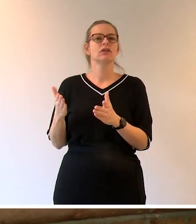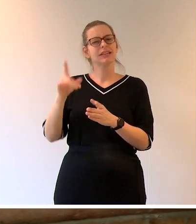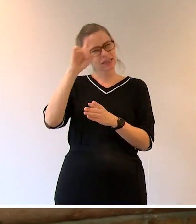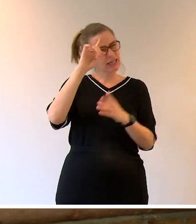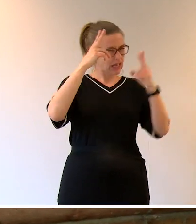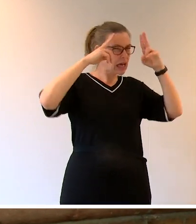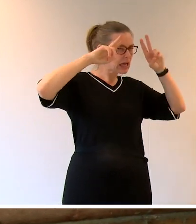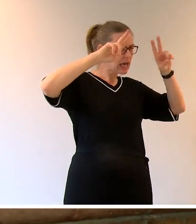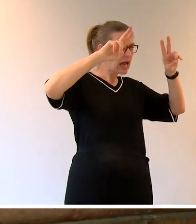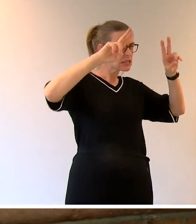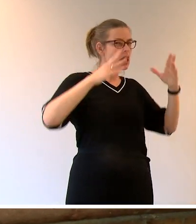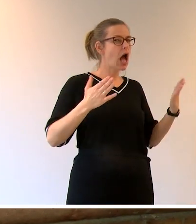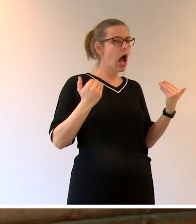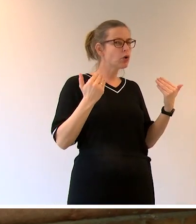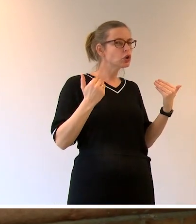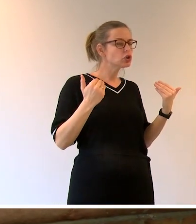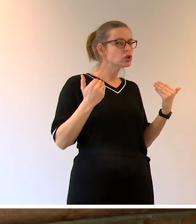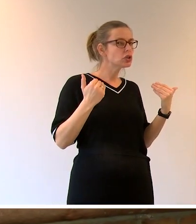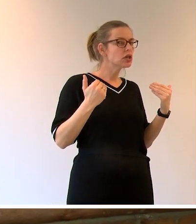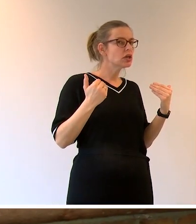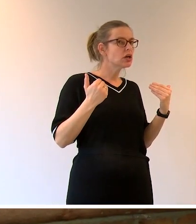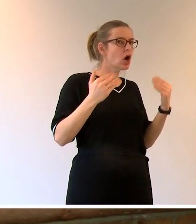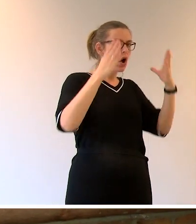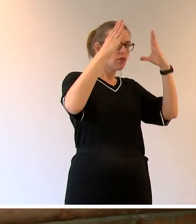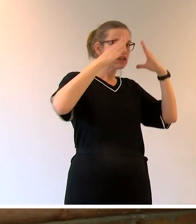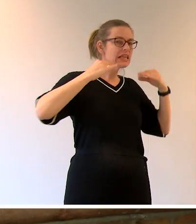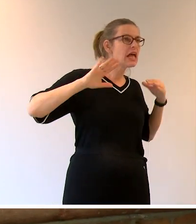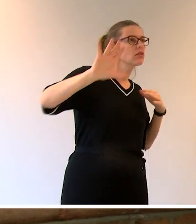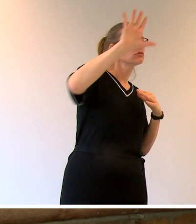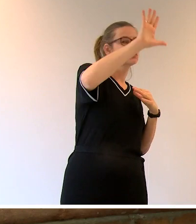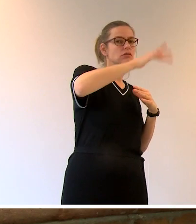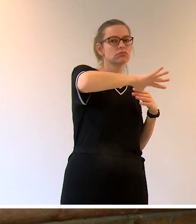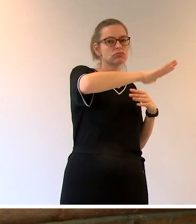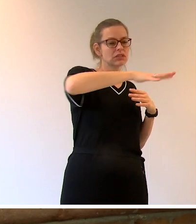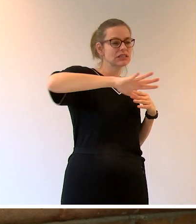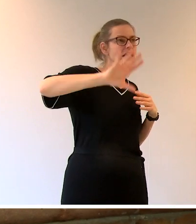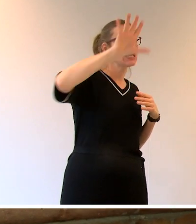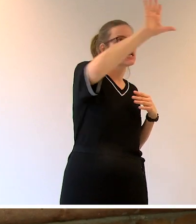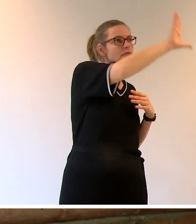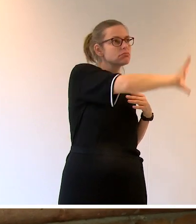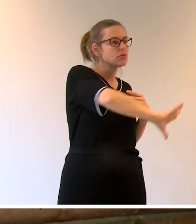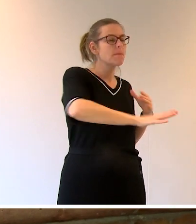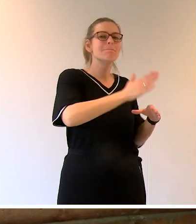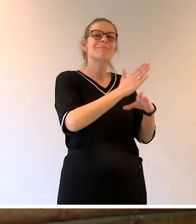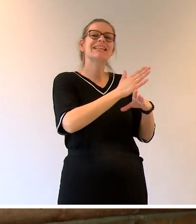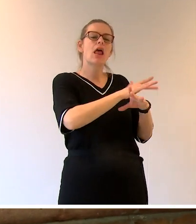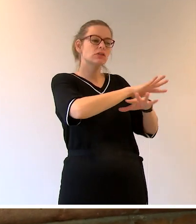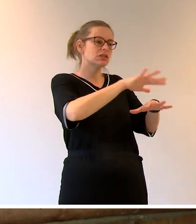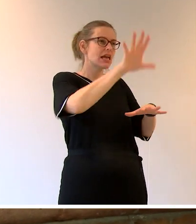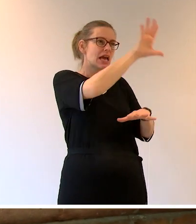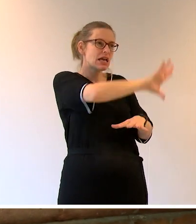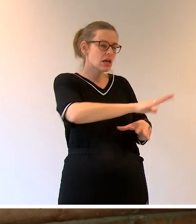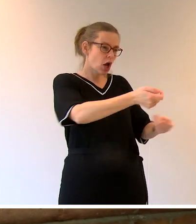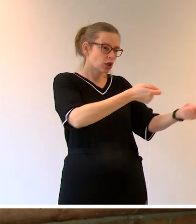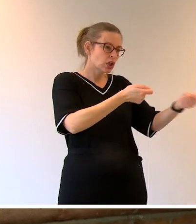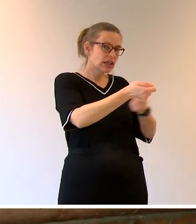de keizer Augustus die over heel het Middellandse zeegebied regeerde. Die was de Kyrios. En dan zegt de engel